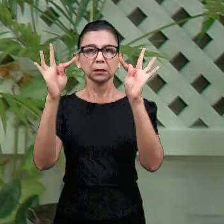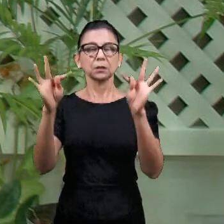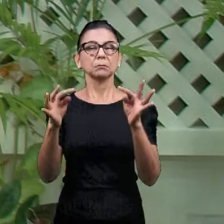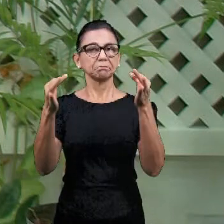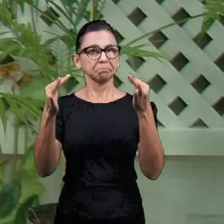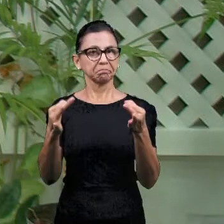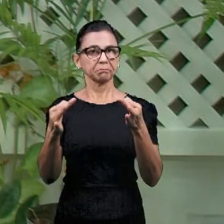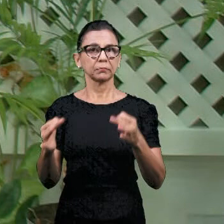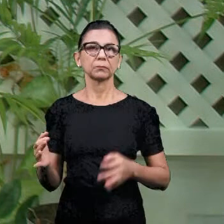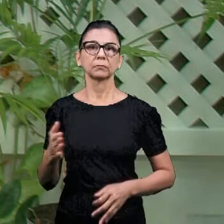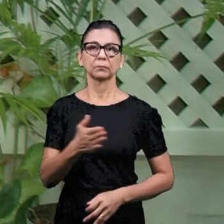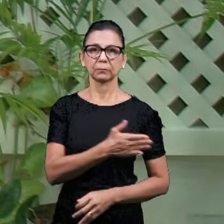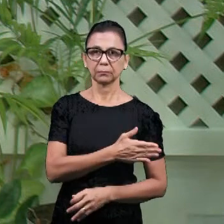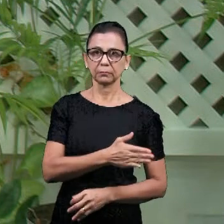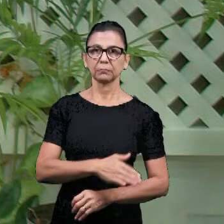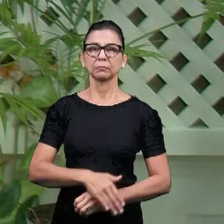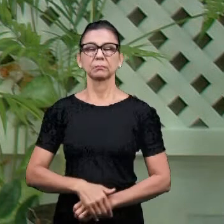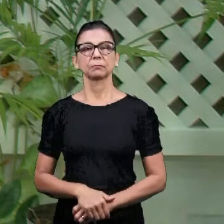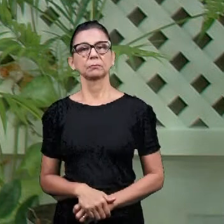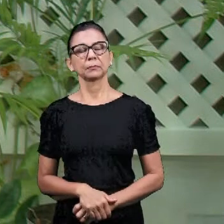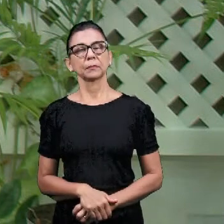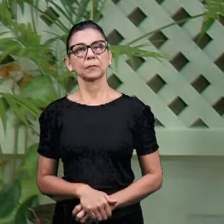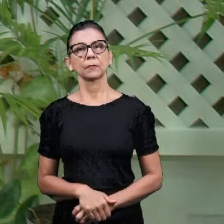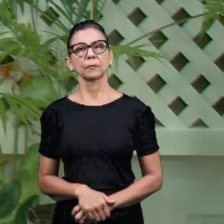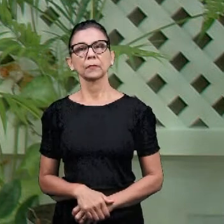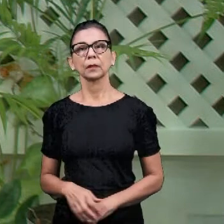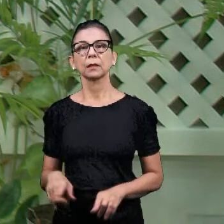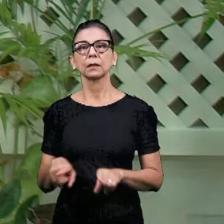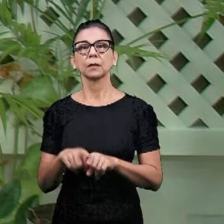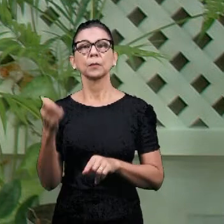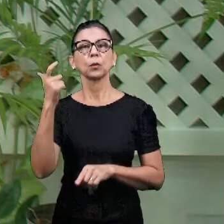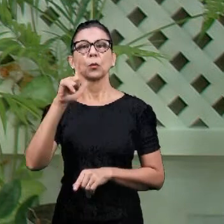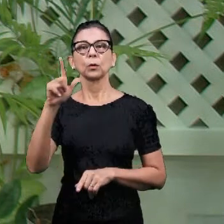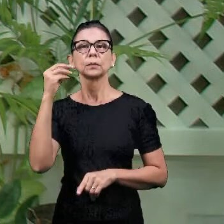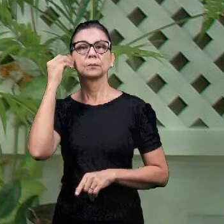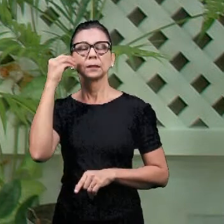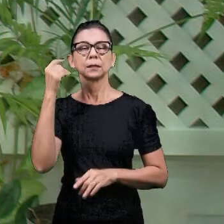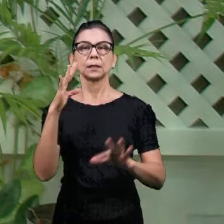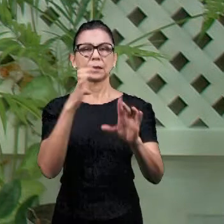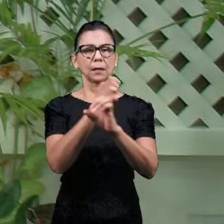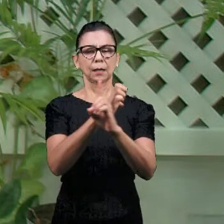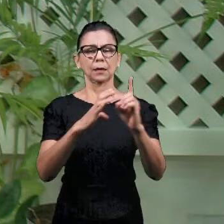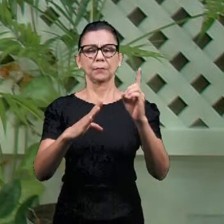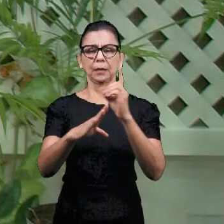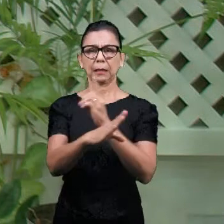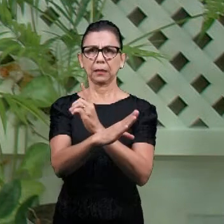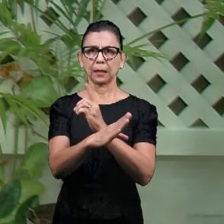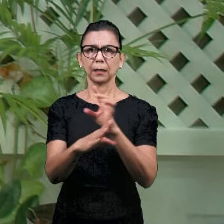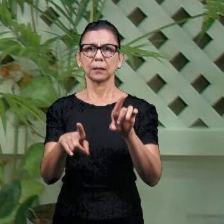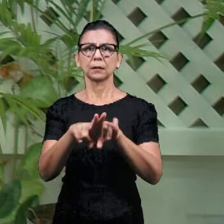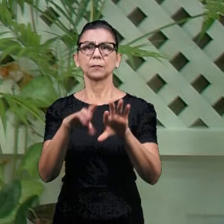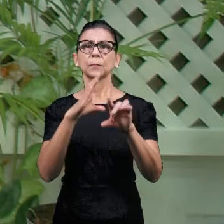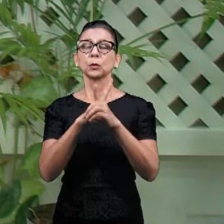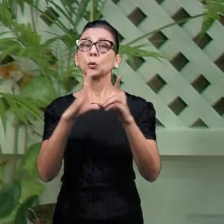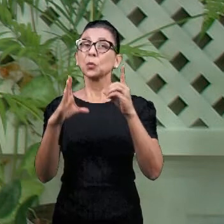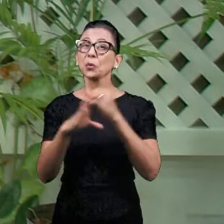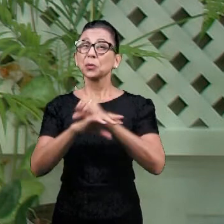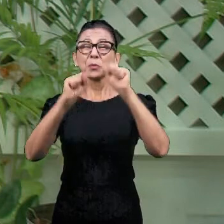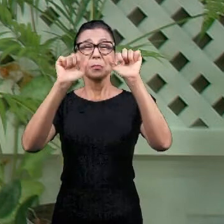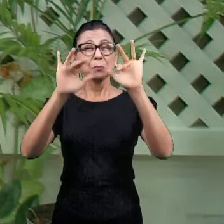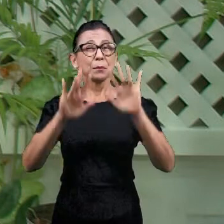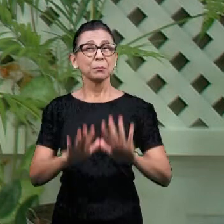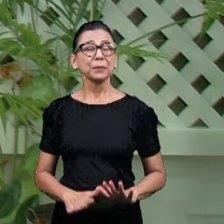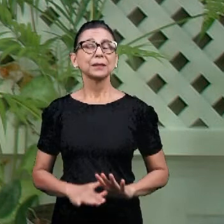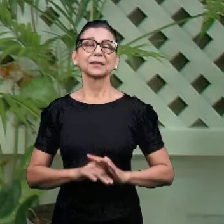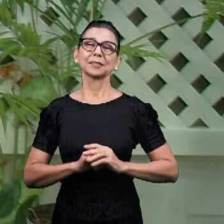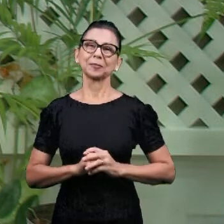L'autre ici. Les écoles bibliques et les cultes sont une grande bénédiction pour nous tous.